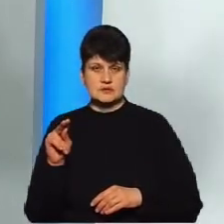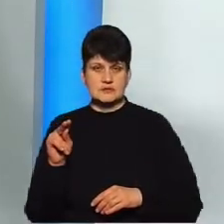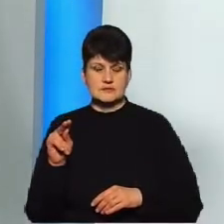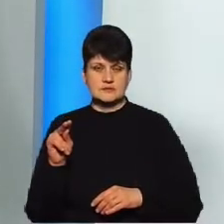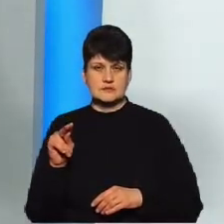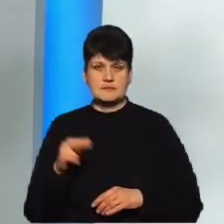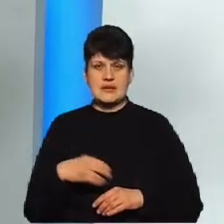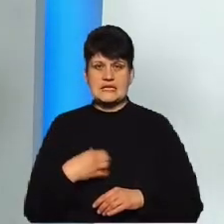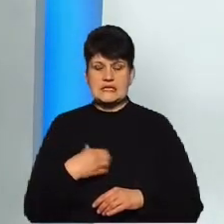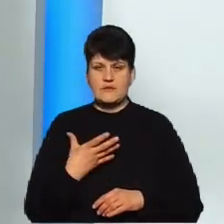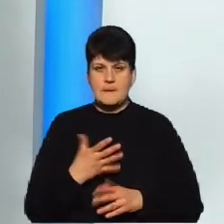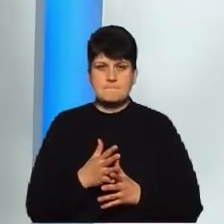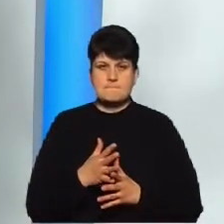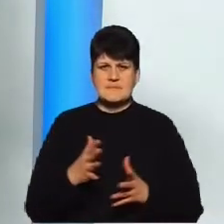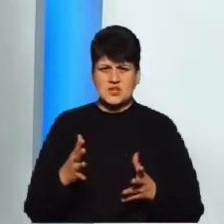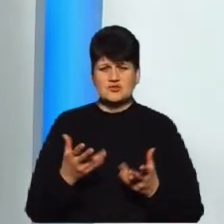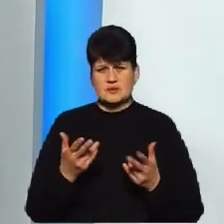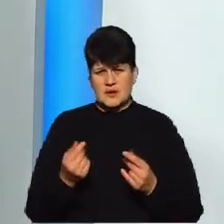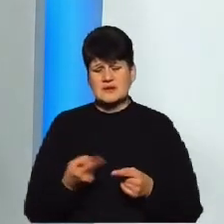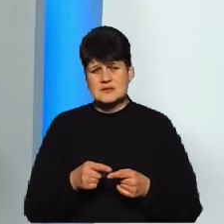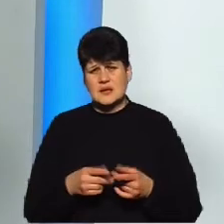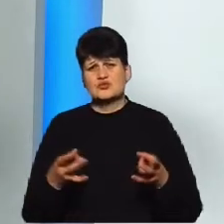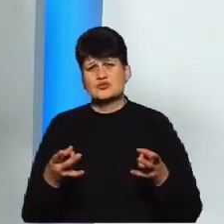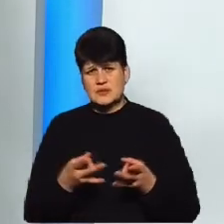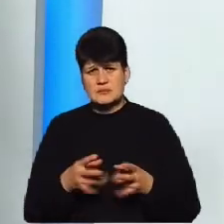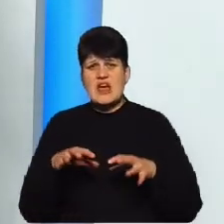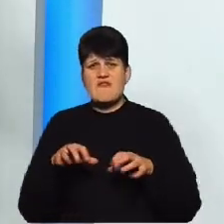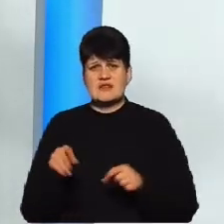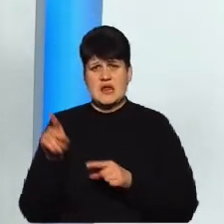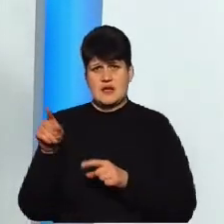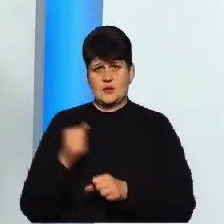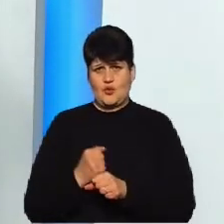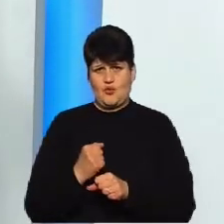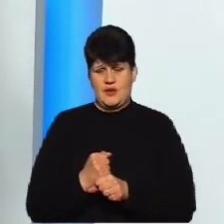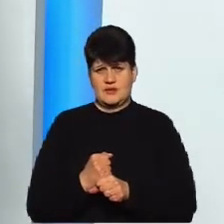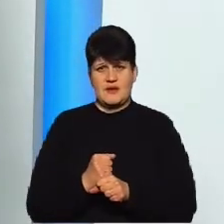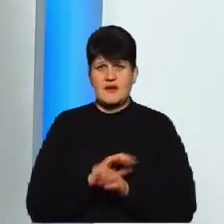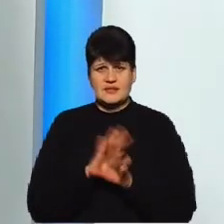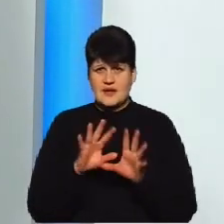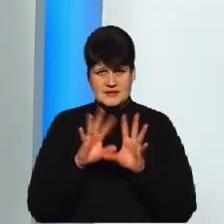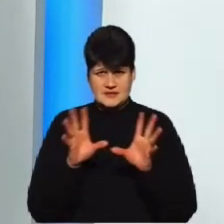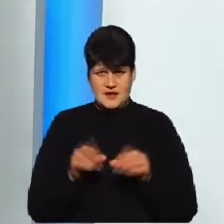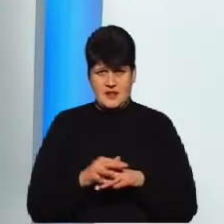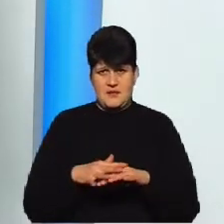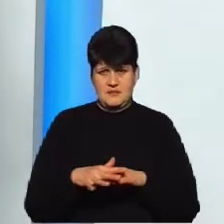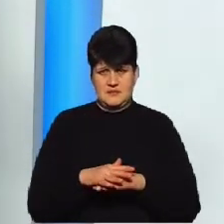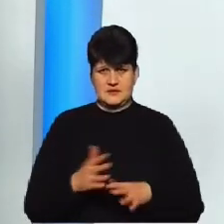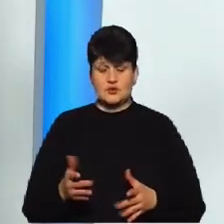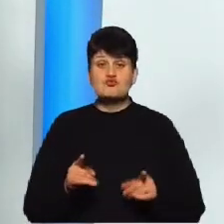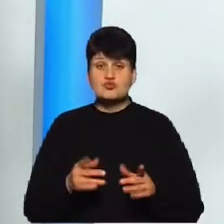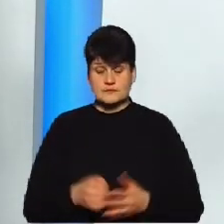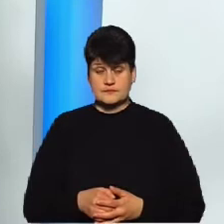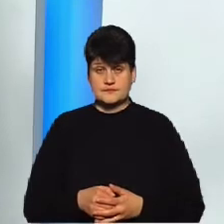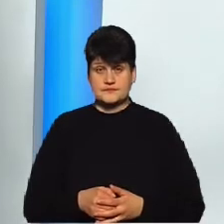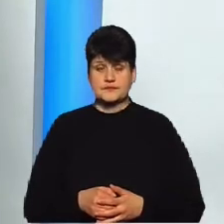перестрахуватися більше завчасно. Так, це потрібно владі це робити, але не загальним масам населення. Чому? Тому що